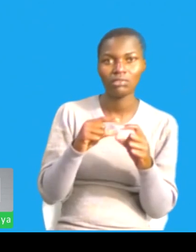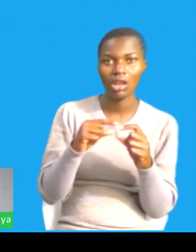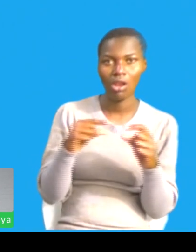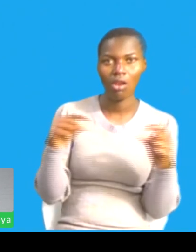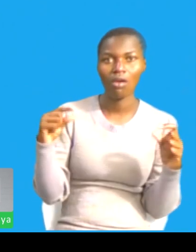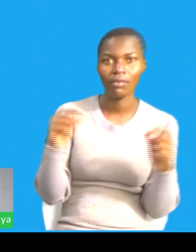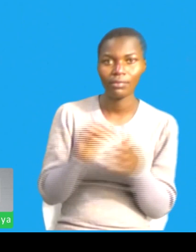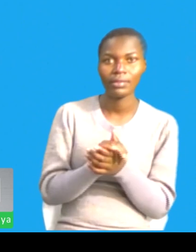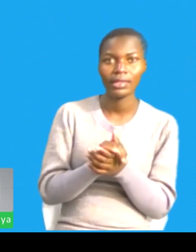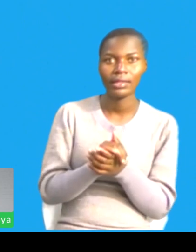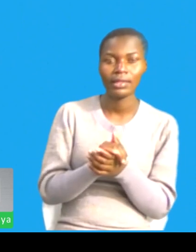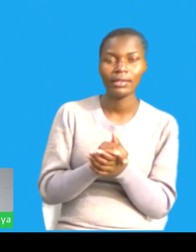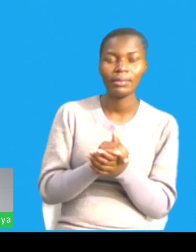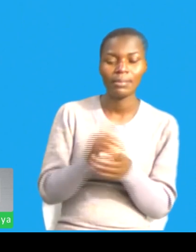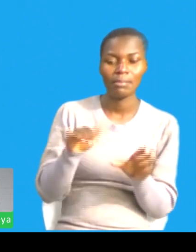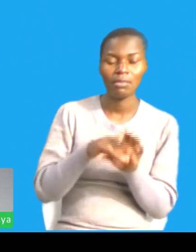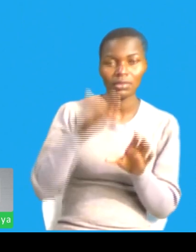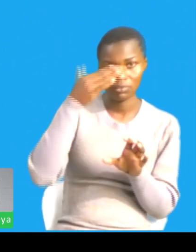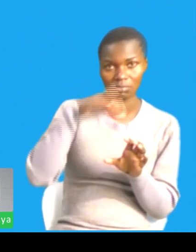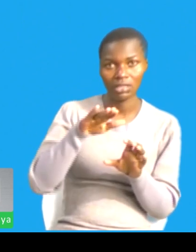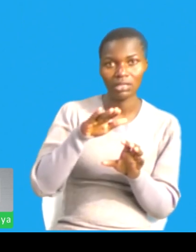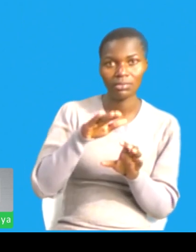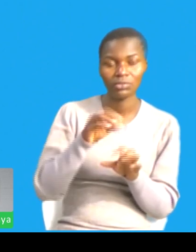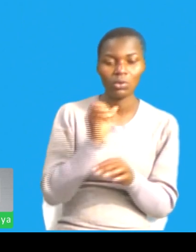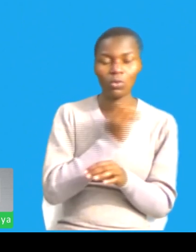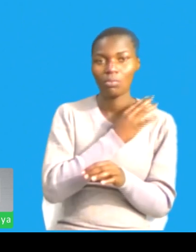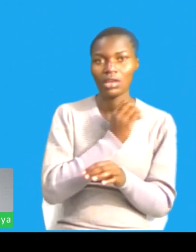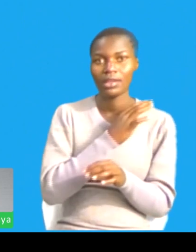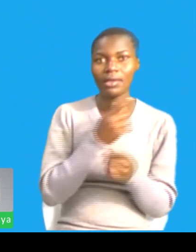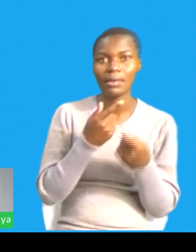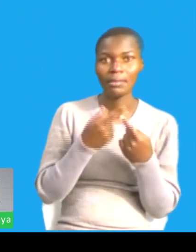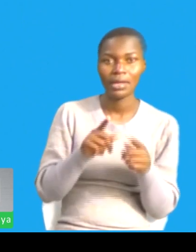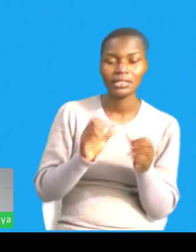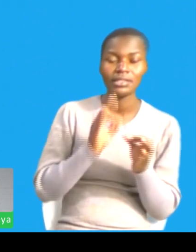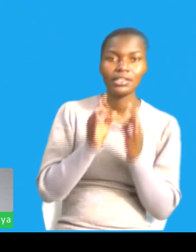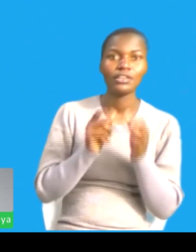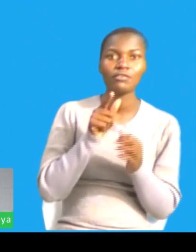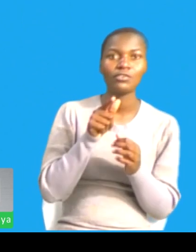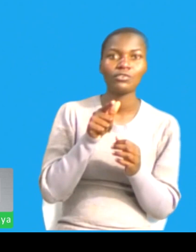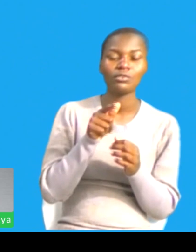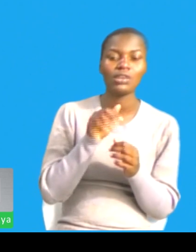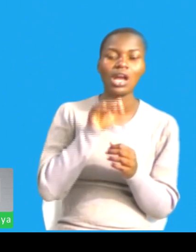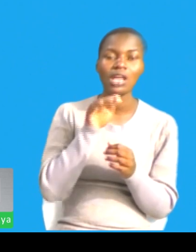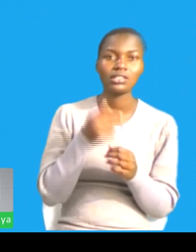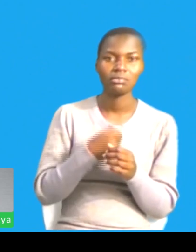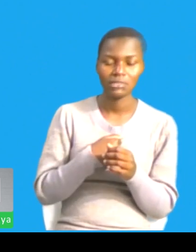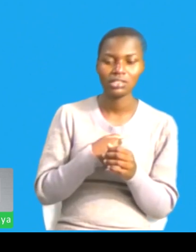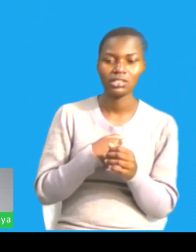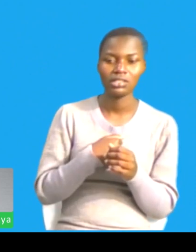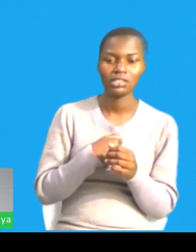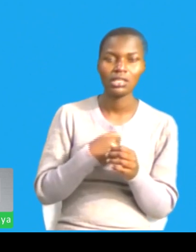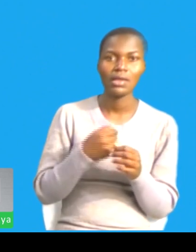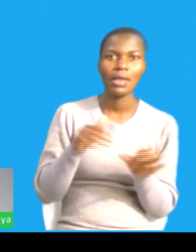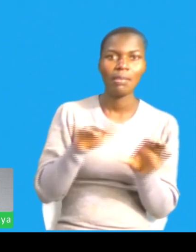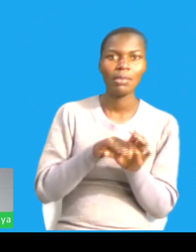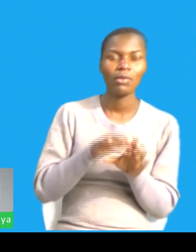wabunge walikuwa napiga kelele. Lakini mimi Jonah ukiniuliza, mbunge afai kufanya CDF Jonah. CDF